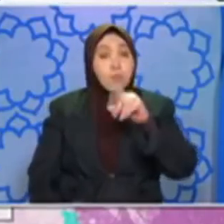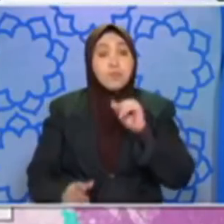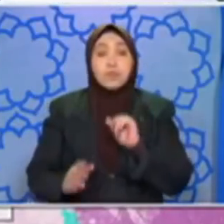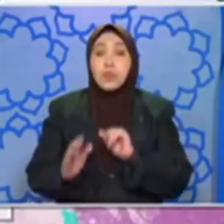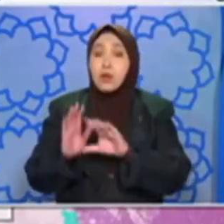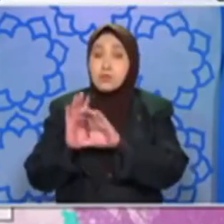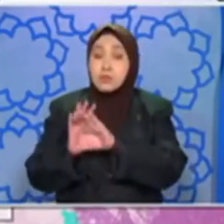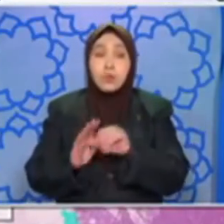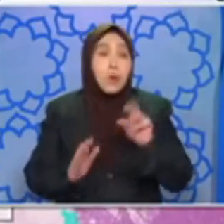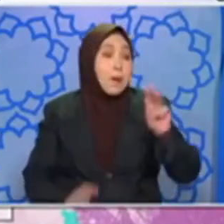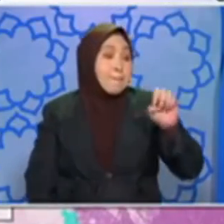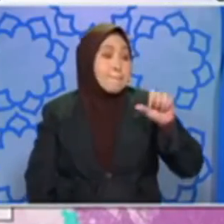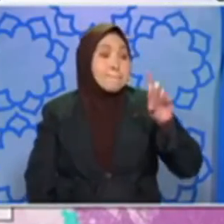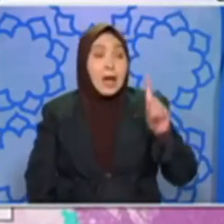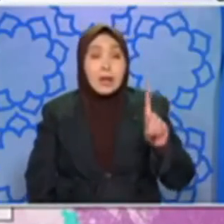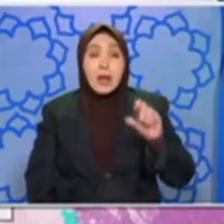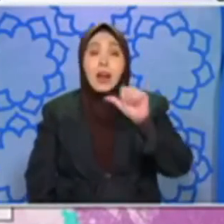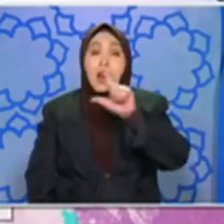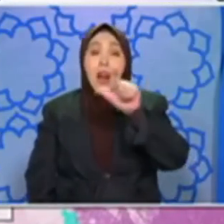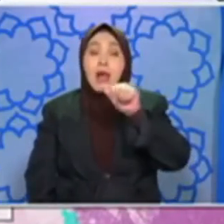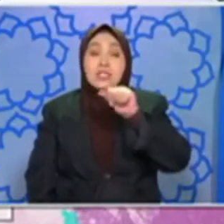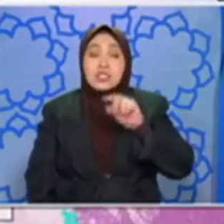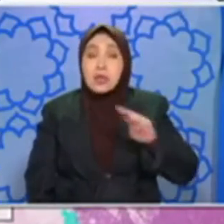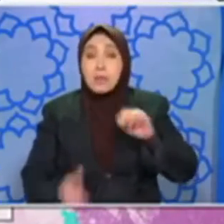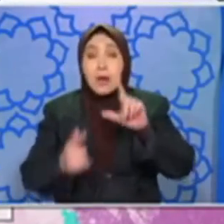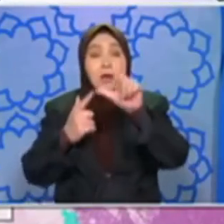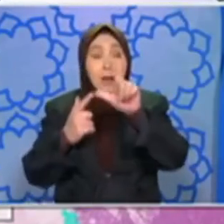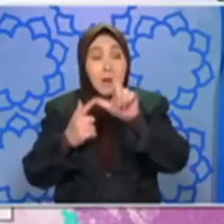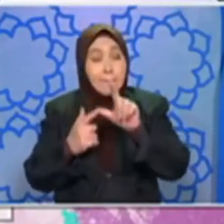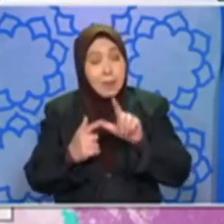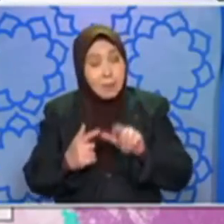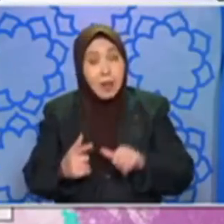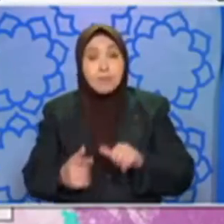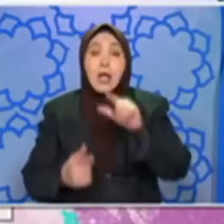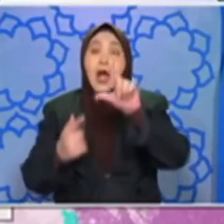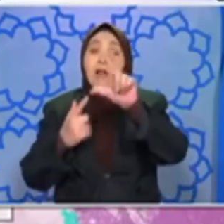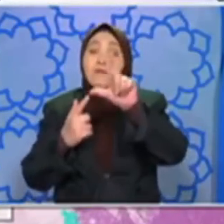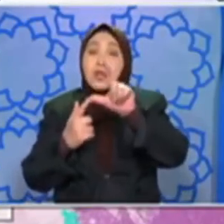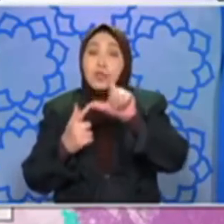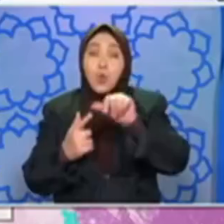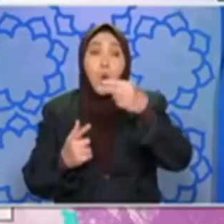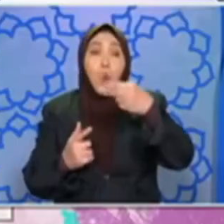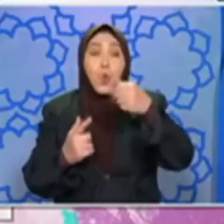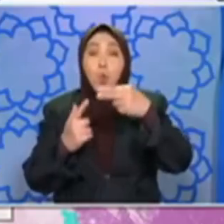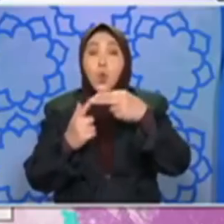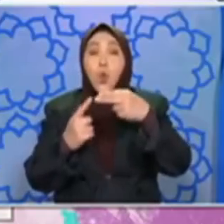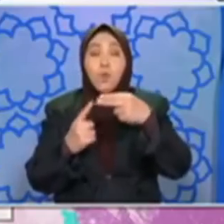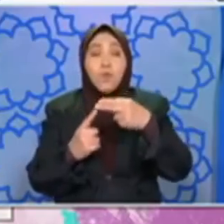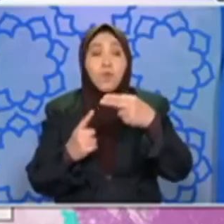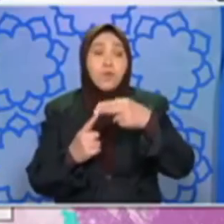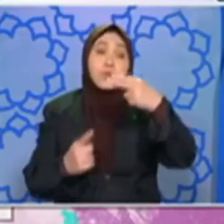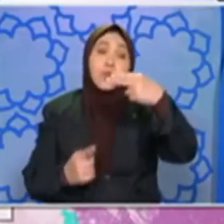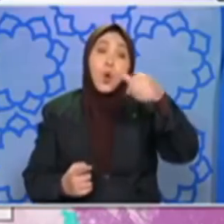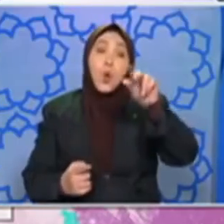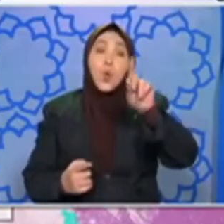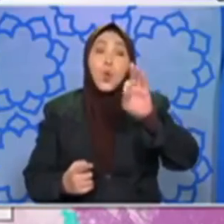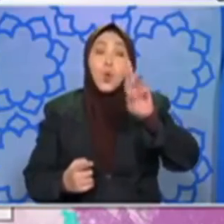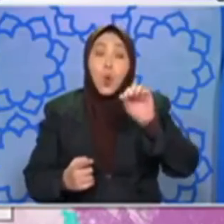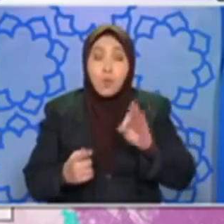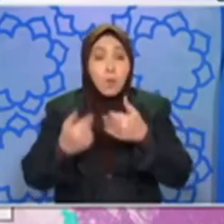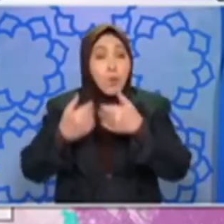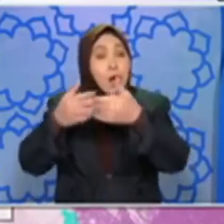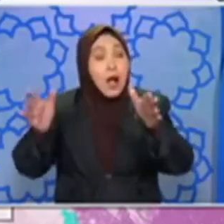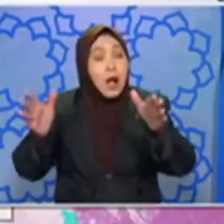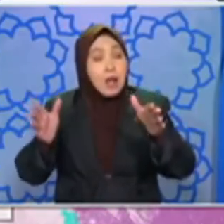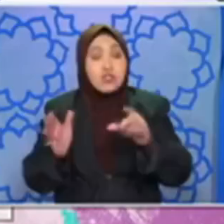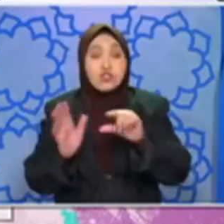Okey, mad lazim harfi. Mad lazim tu mad lah. Harfi tu merujuk kepada huruf-huruf di pembukaan surah, alif